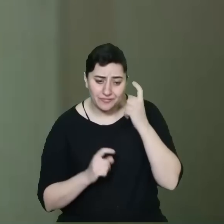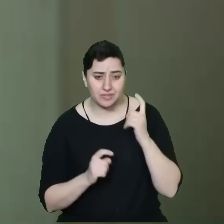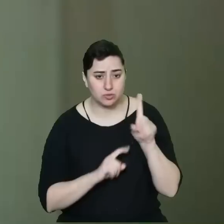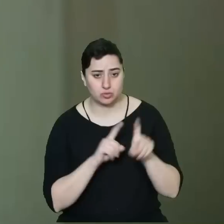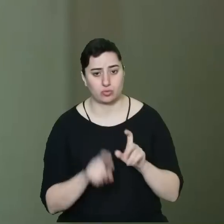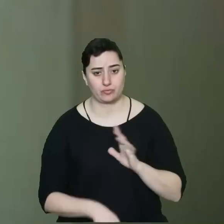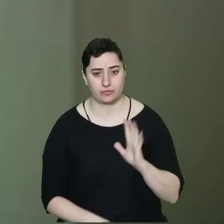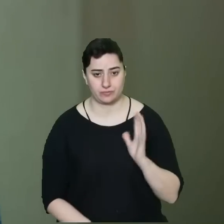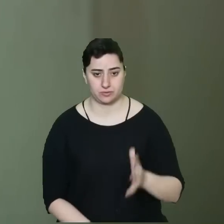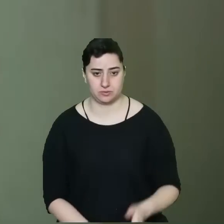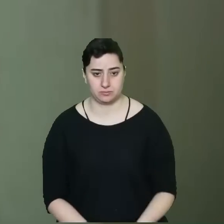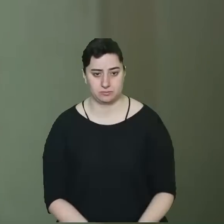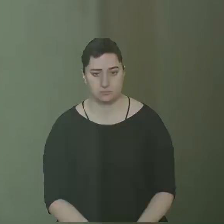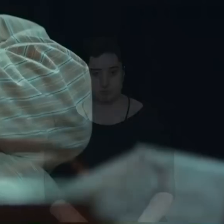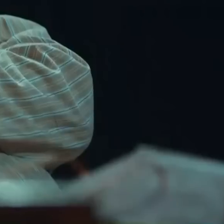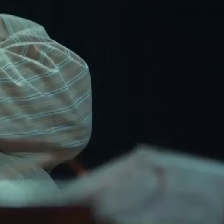Bey. Ya.